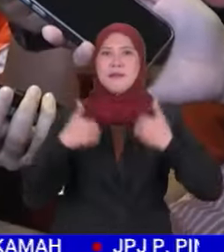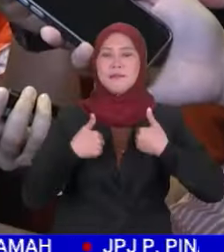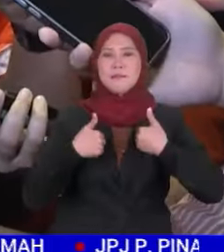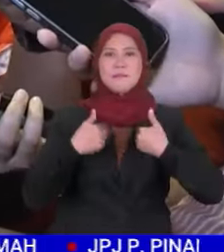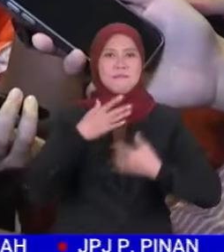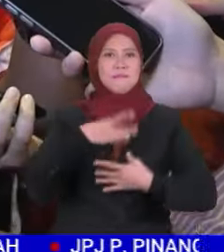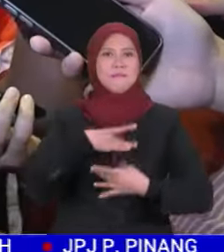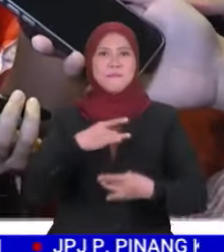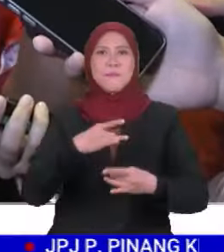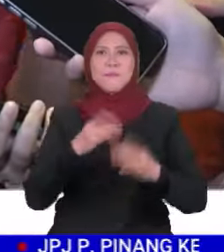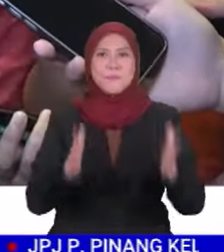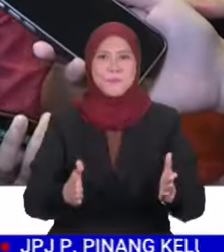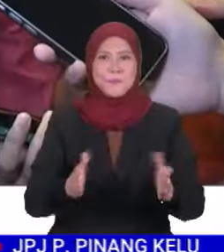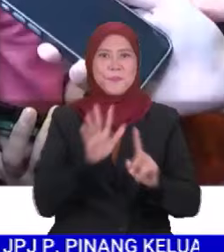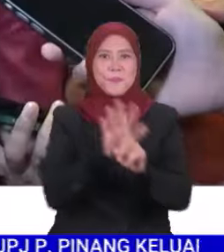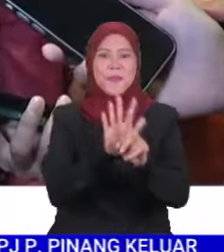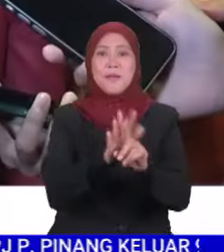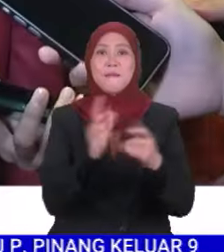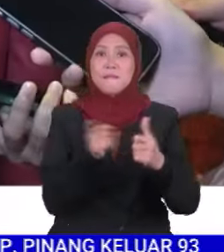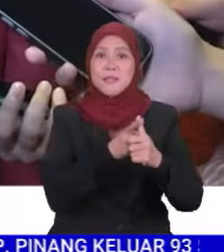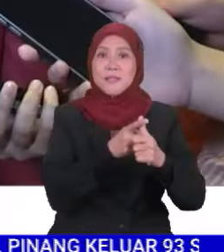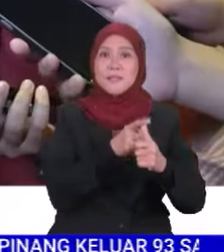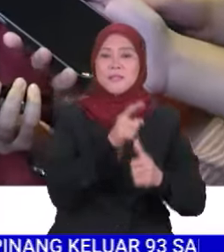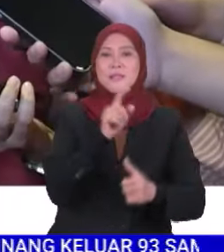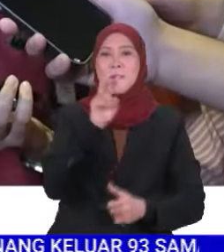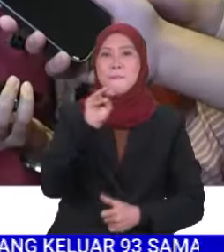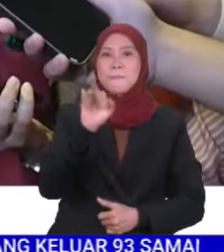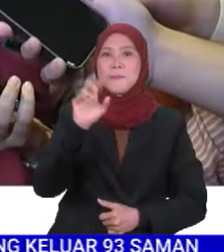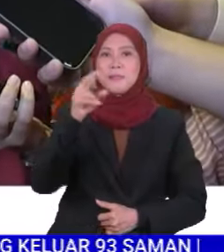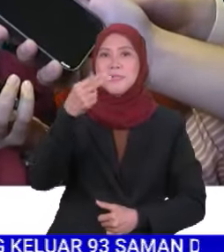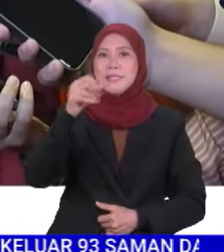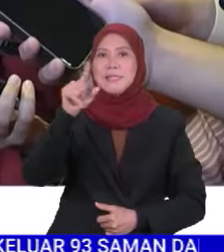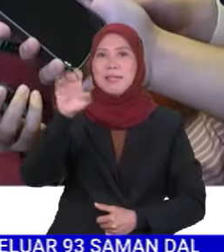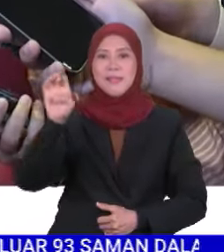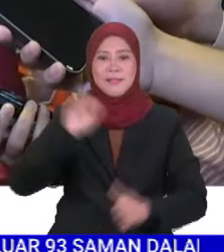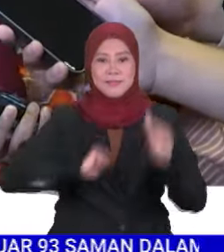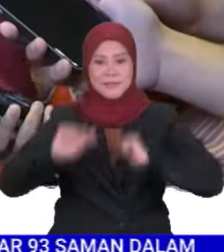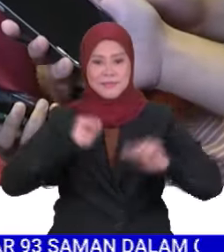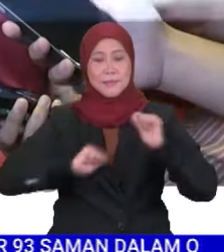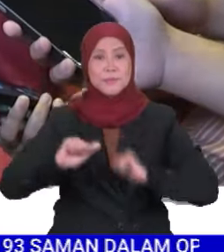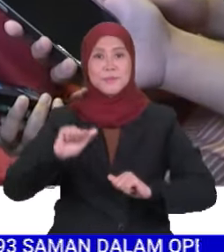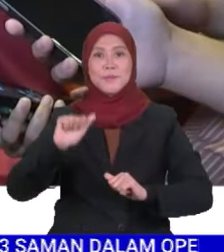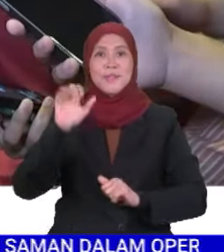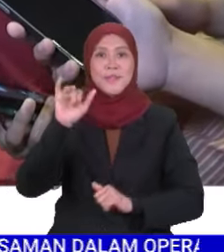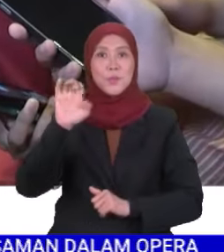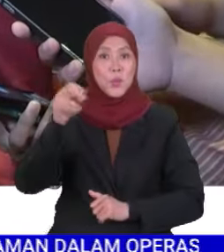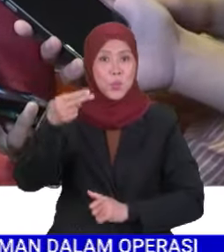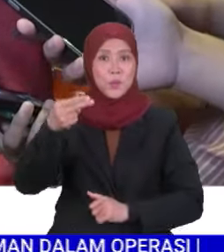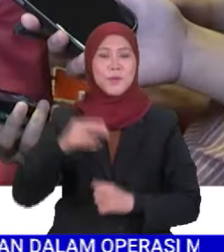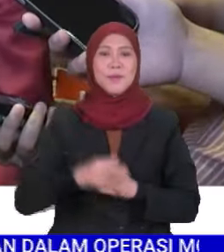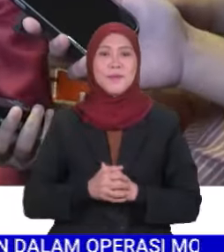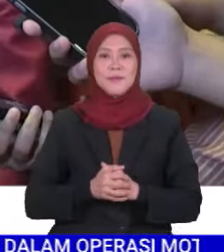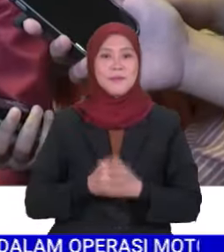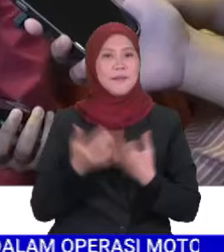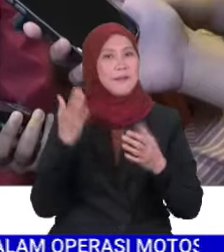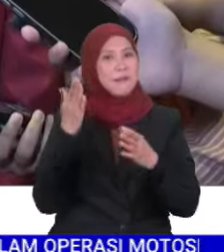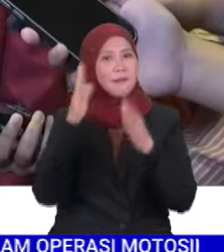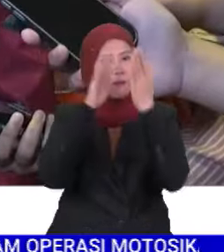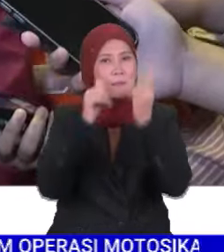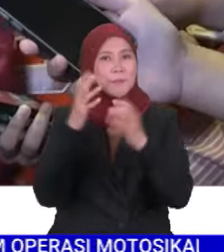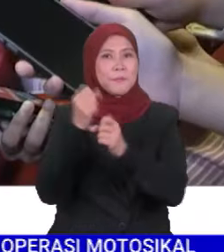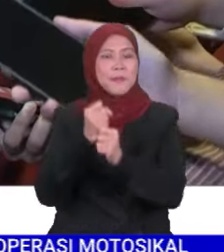yang pertama yang ada Saya harap dengan dengan prestasi ini ataupun pencapaian ini